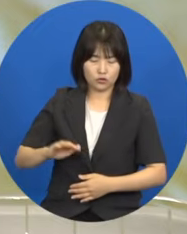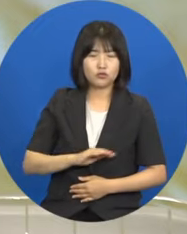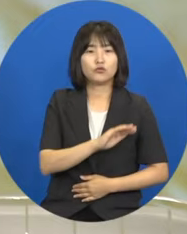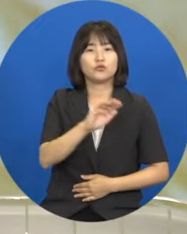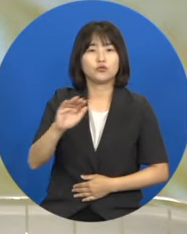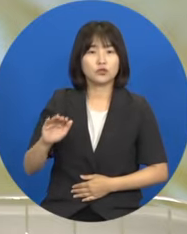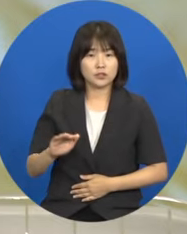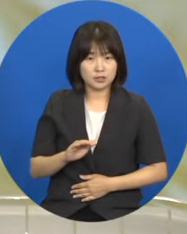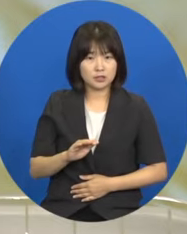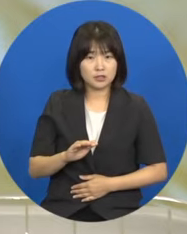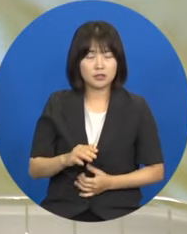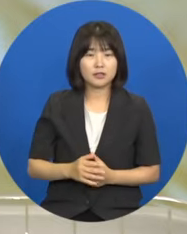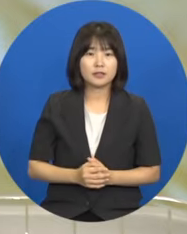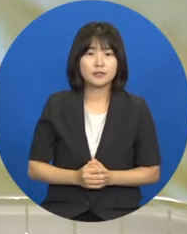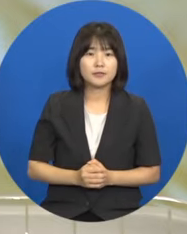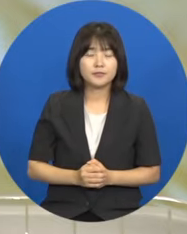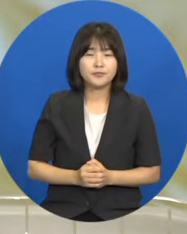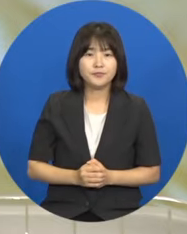우리가